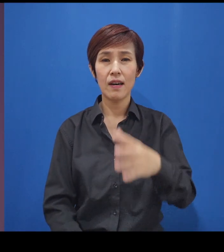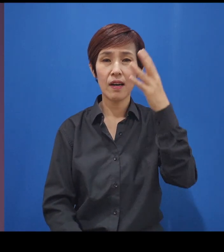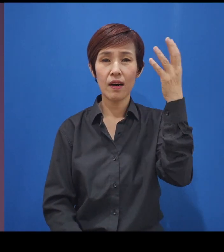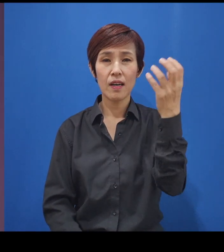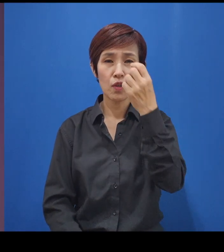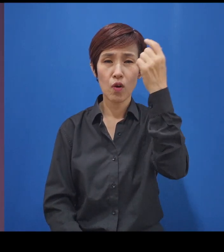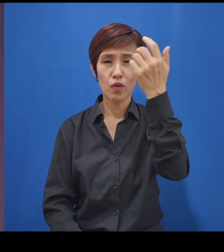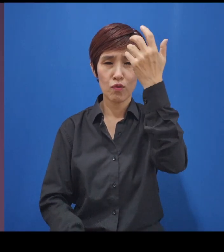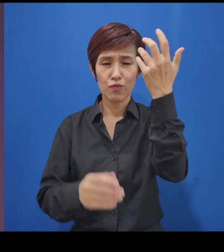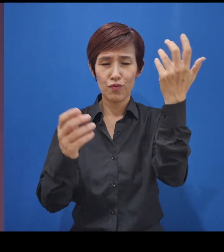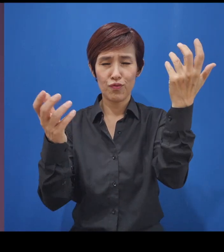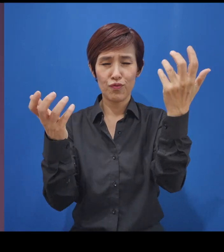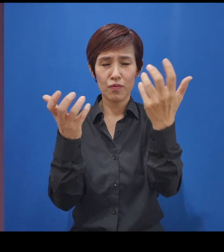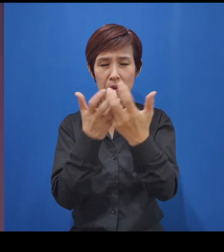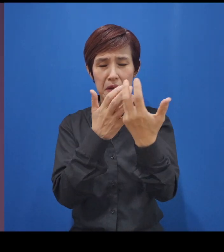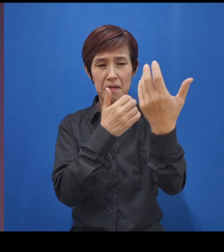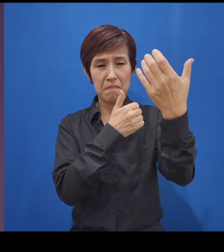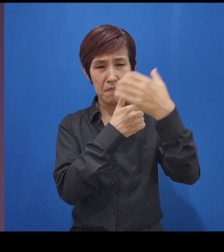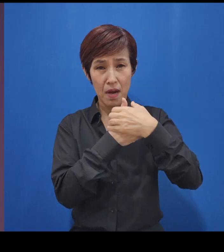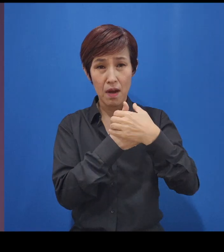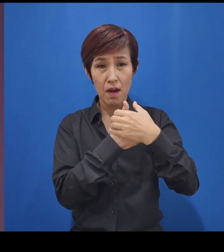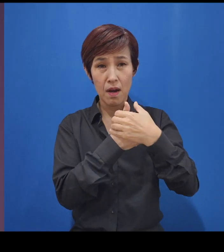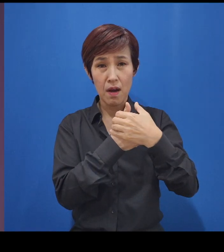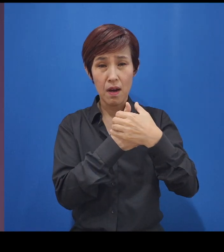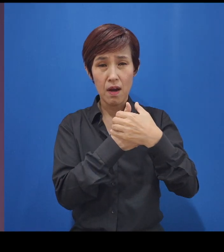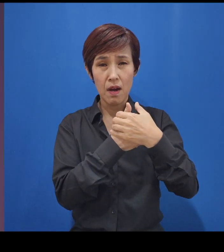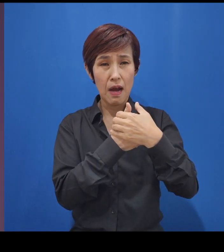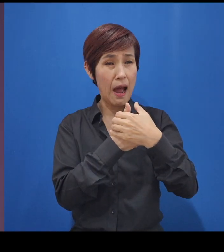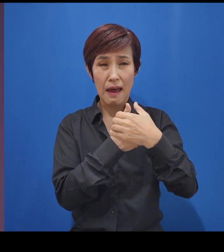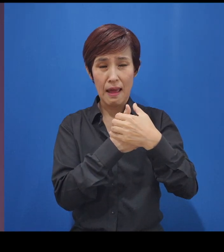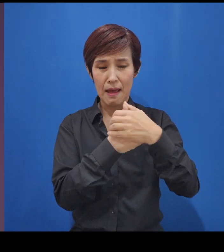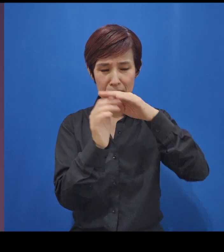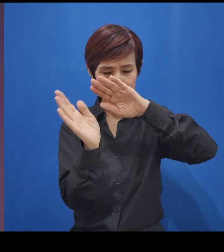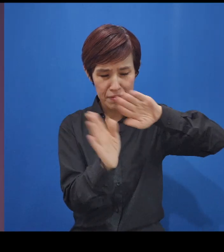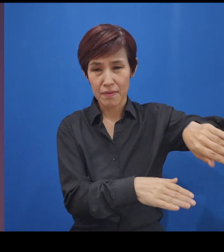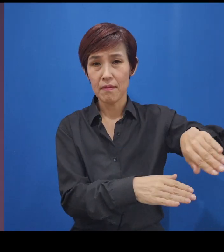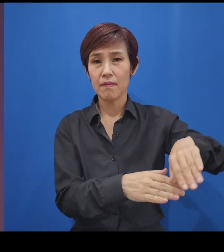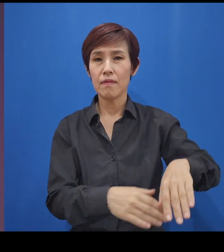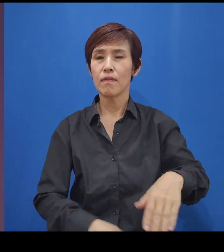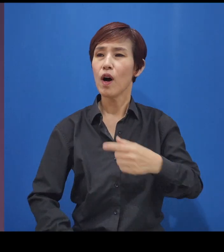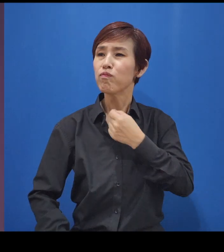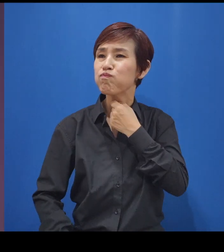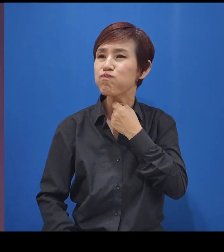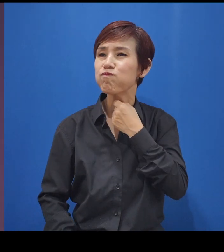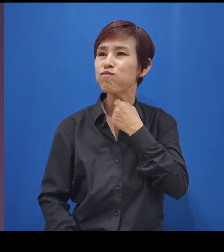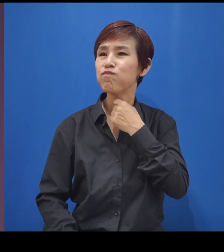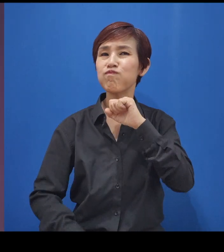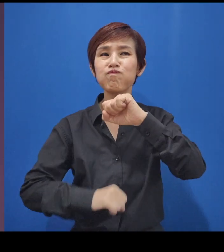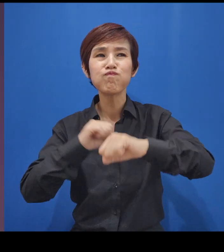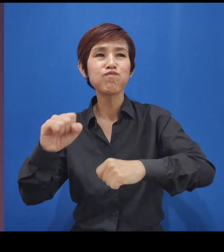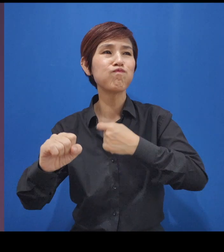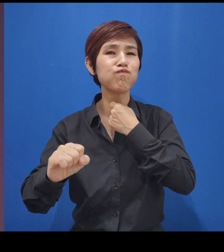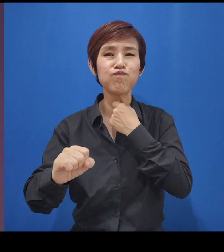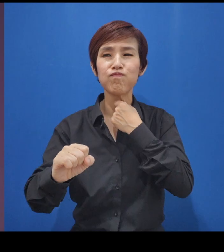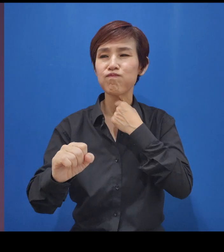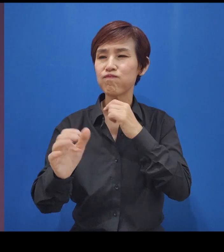성령 충만한 직분자로 불러놨더니 성령 충만 다 빼먹고 내가 원하는 것 하려고